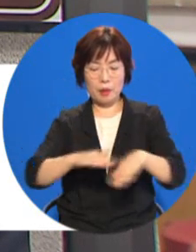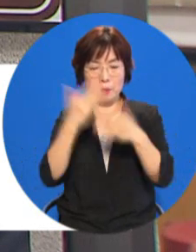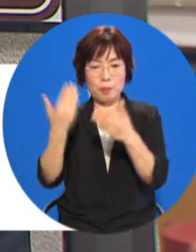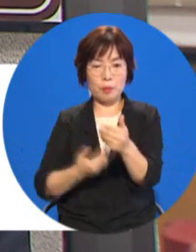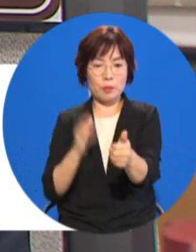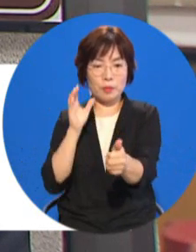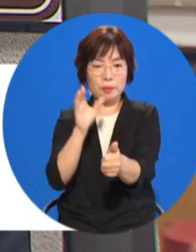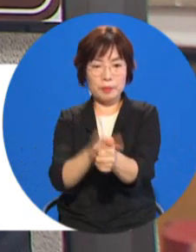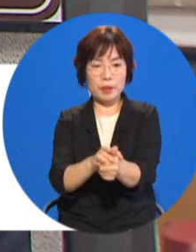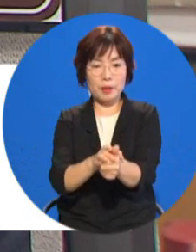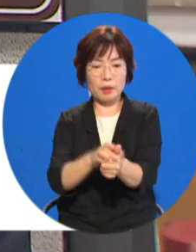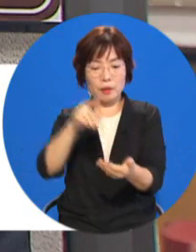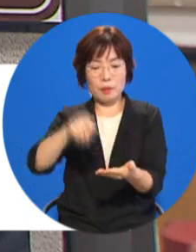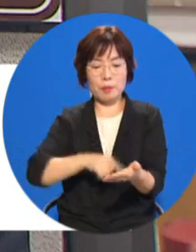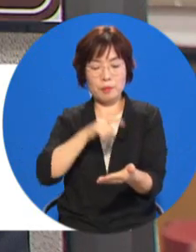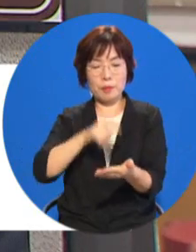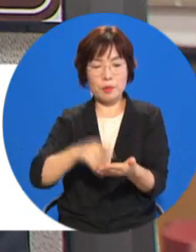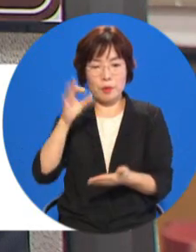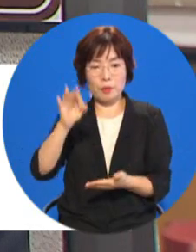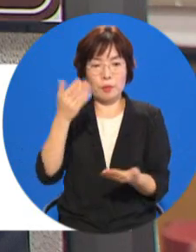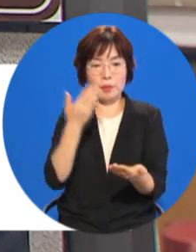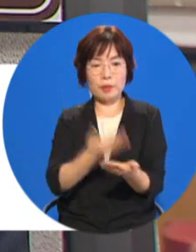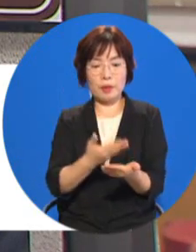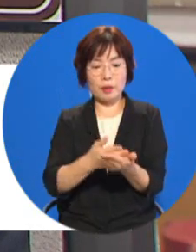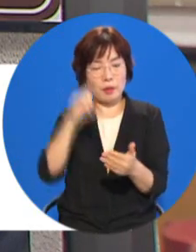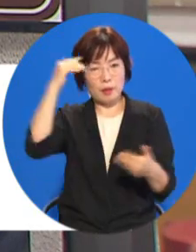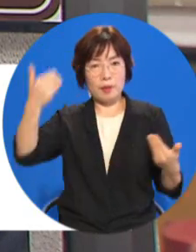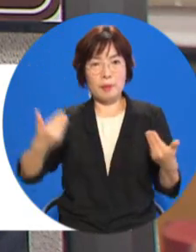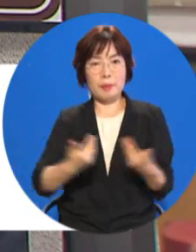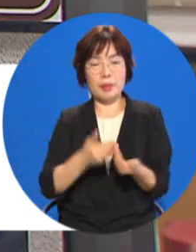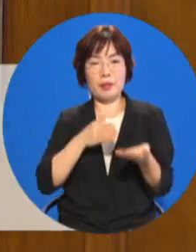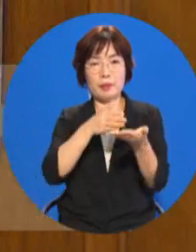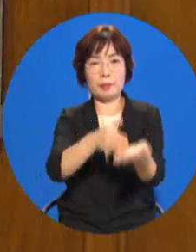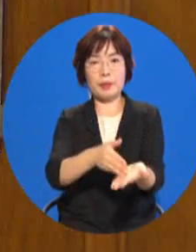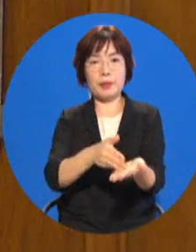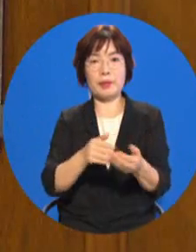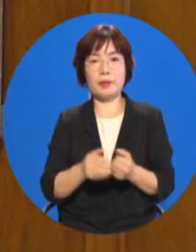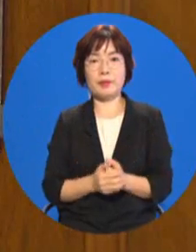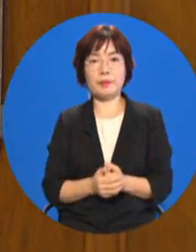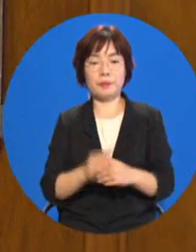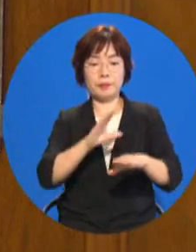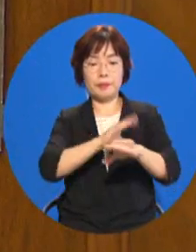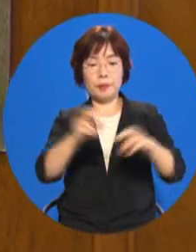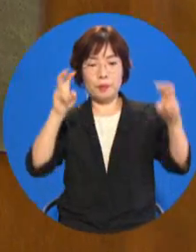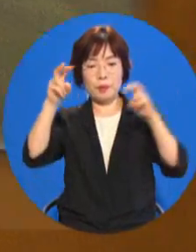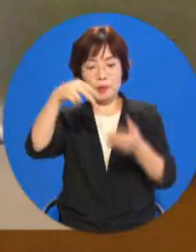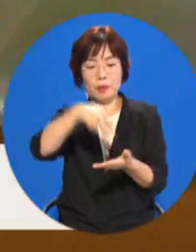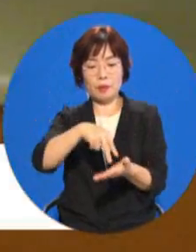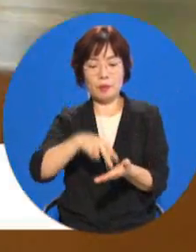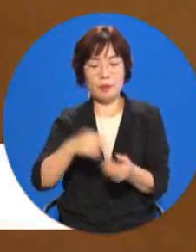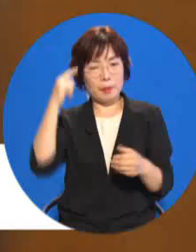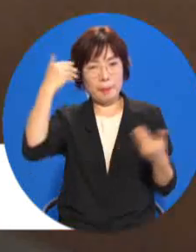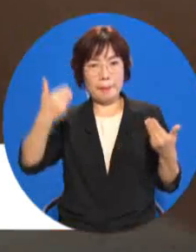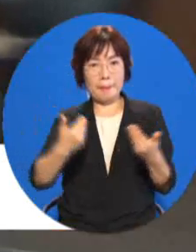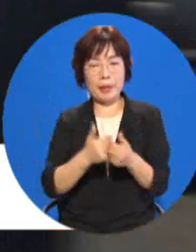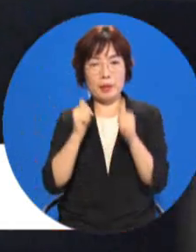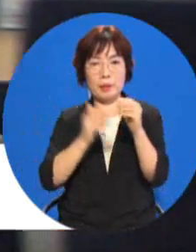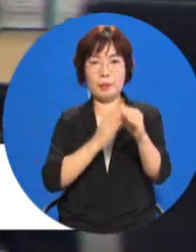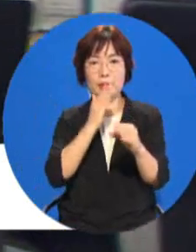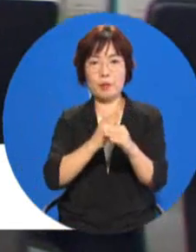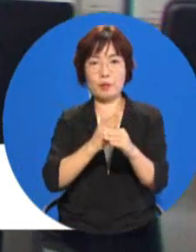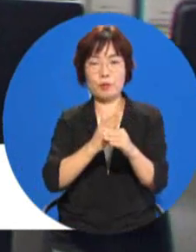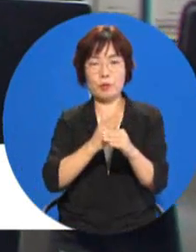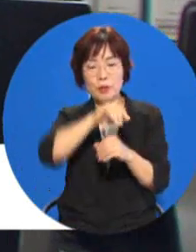철거 또는 철거에 상당한 비용을 요구하는 반대 신청을 내게 되었습니다. 스카이큐브 운영사 측은 반대 소송 가운데